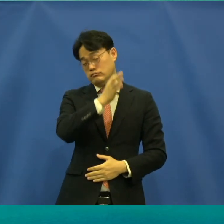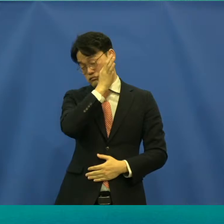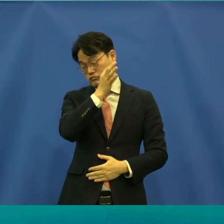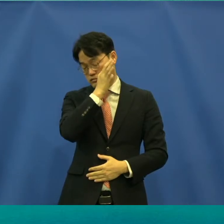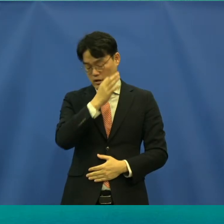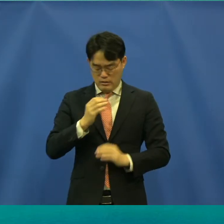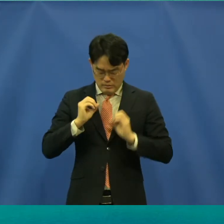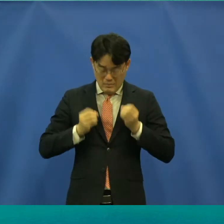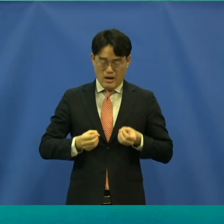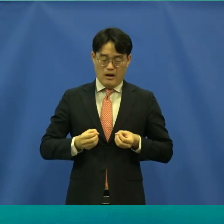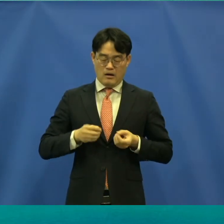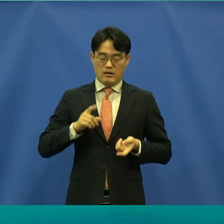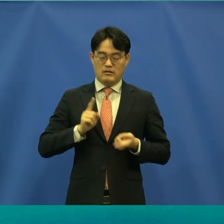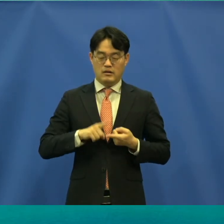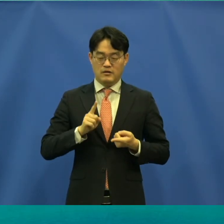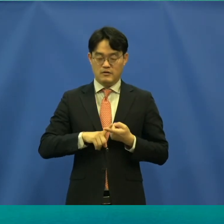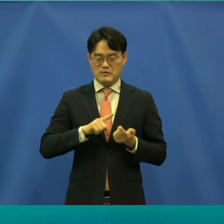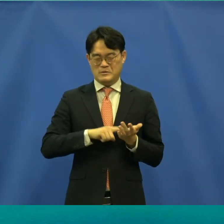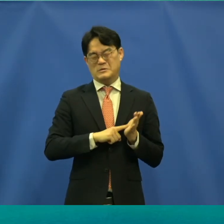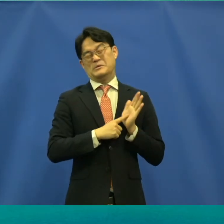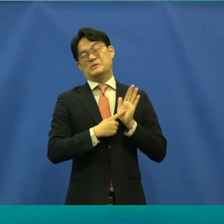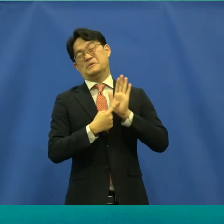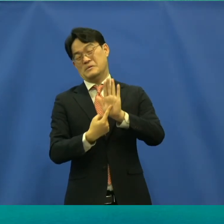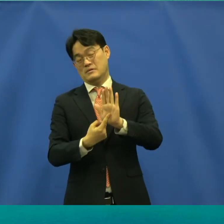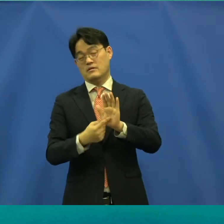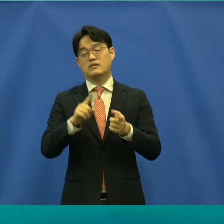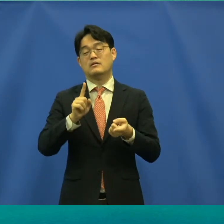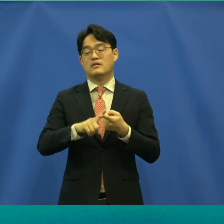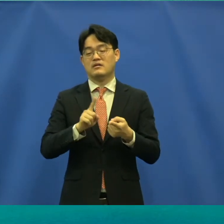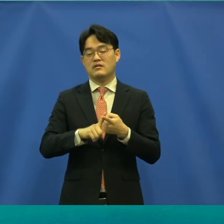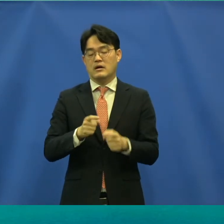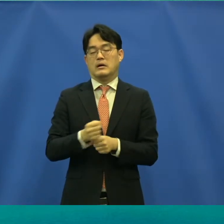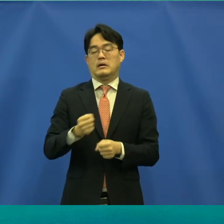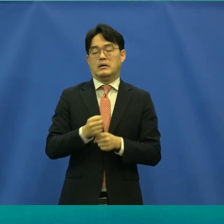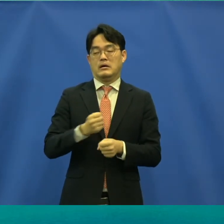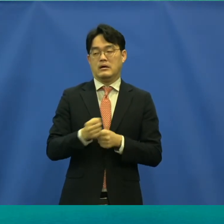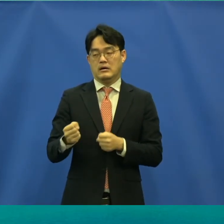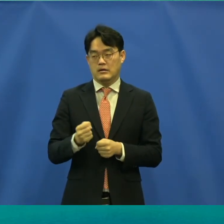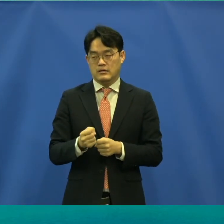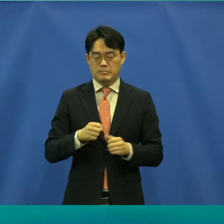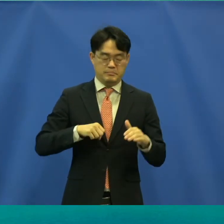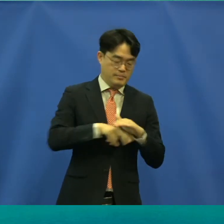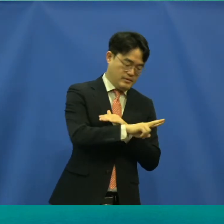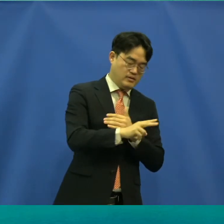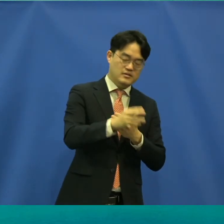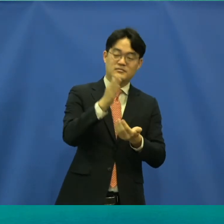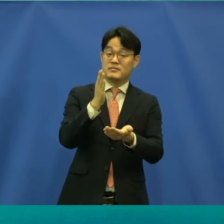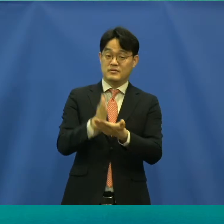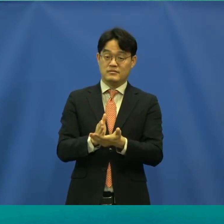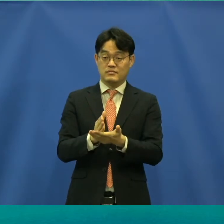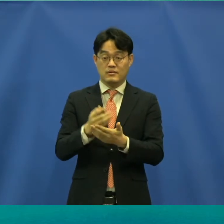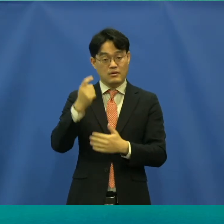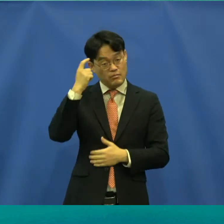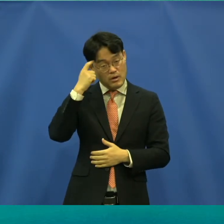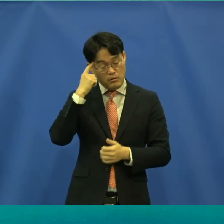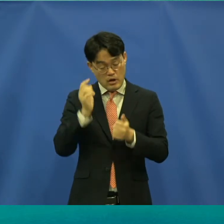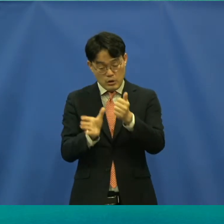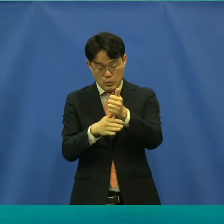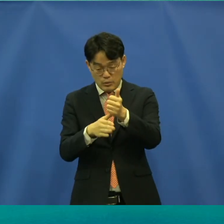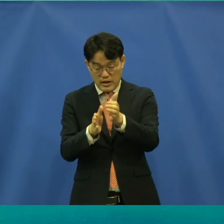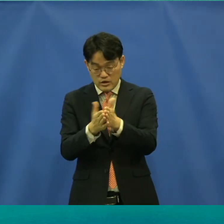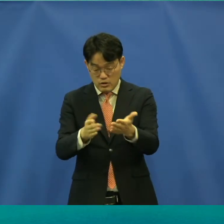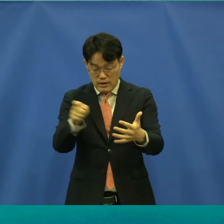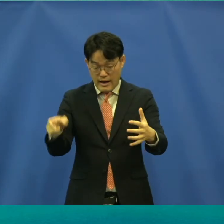요나서는 성경 어디에도 비교할 수 없을 만큼 복음이 강합니다. 예수 그리스도의 복음이